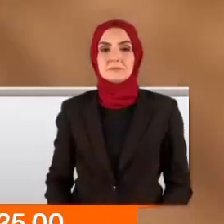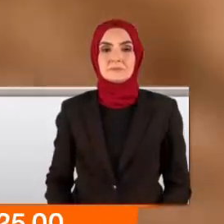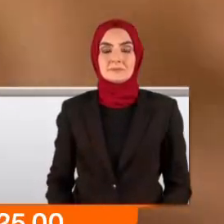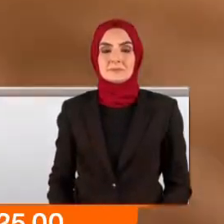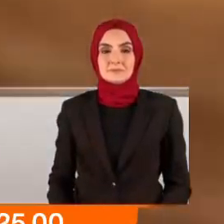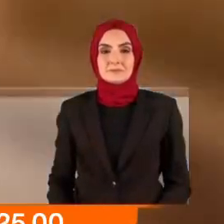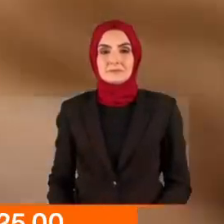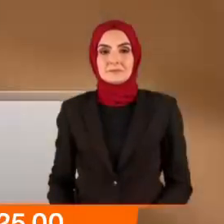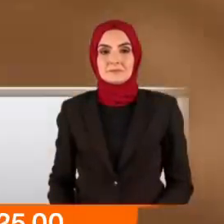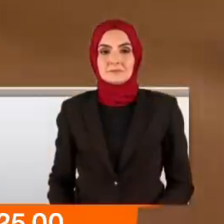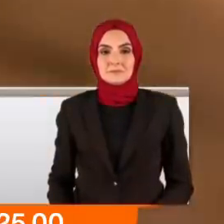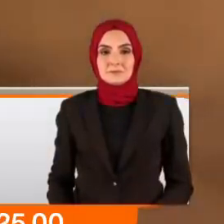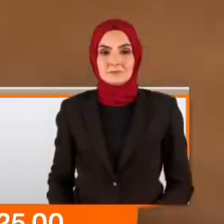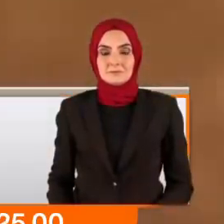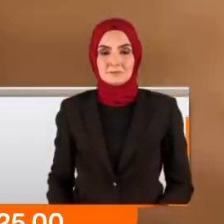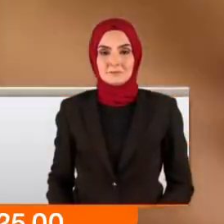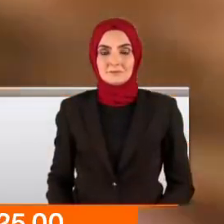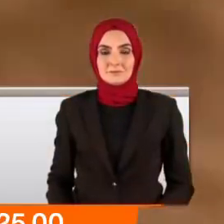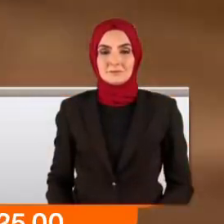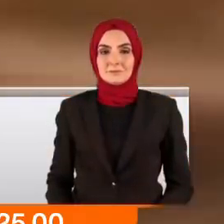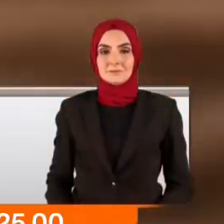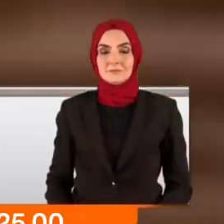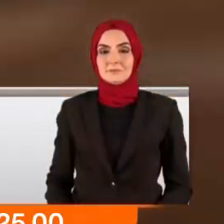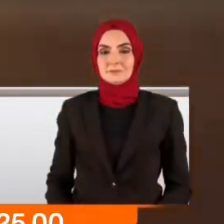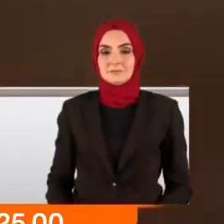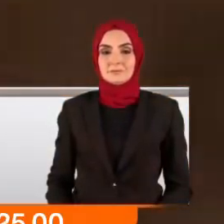Bu bizim selle mücadelemiz.